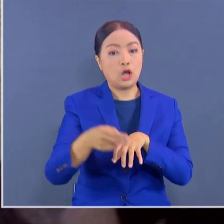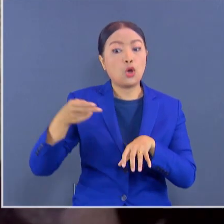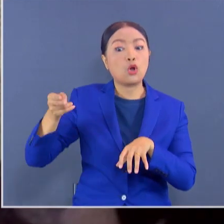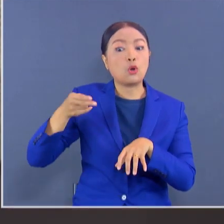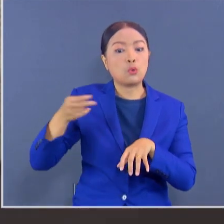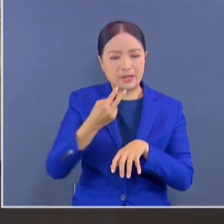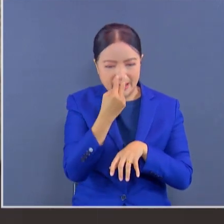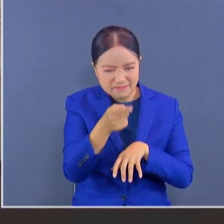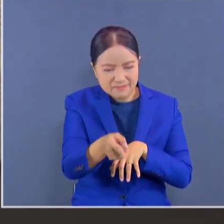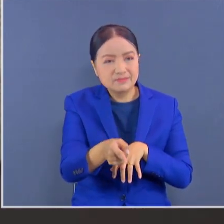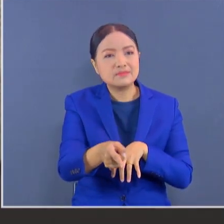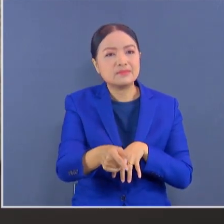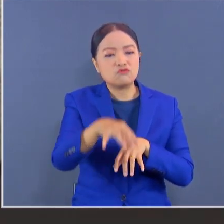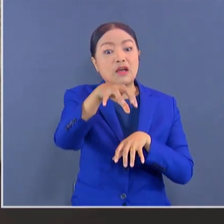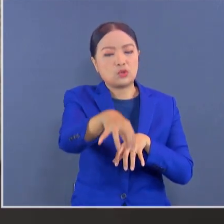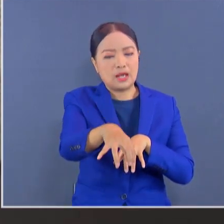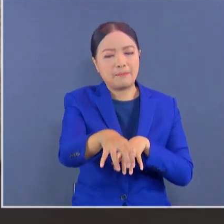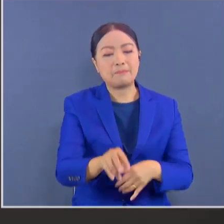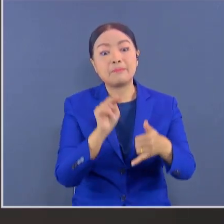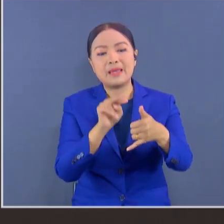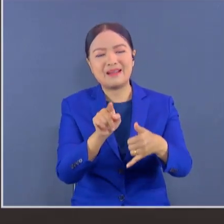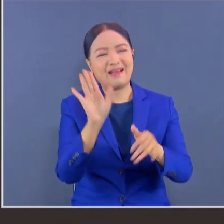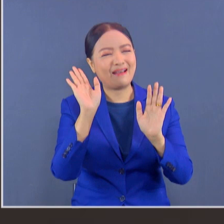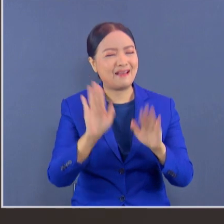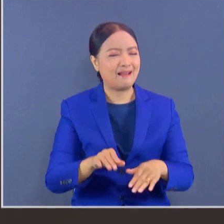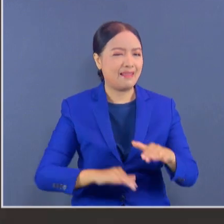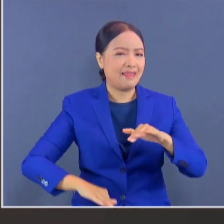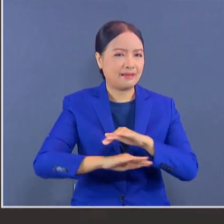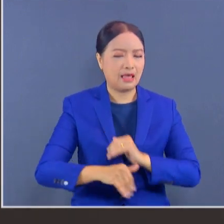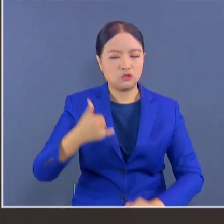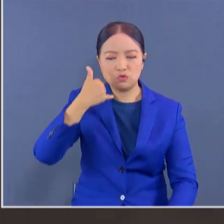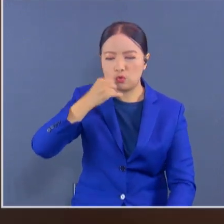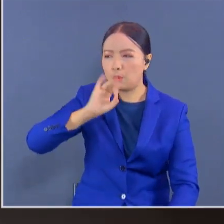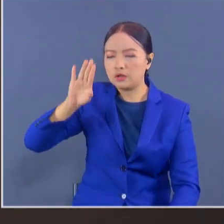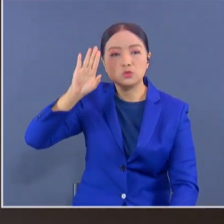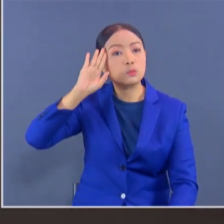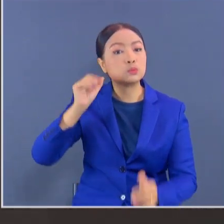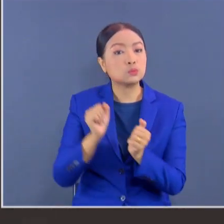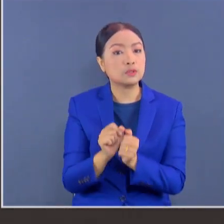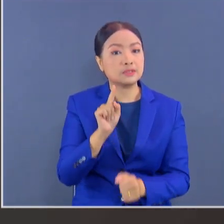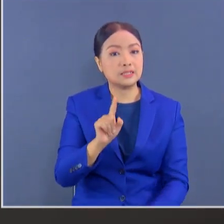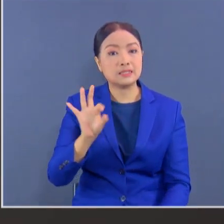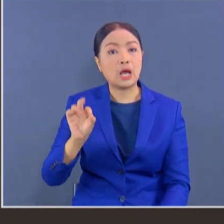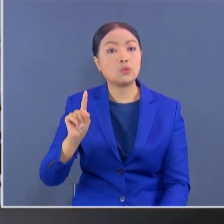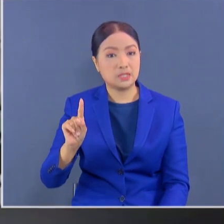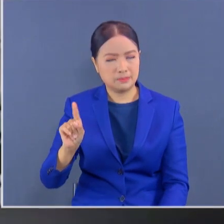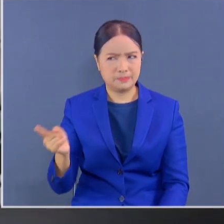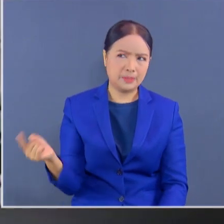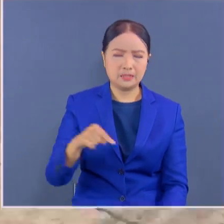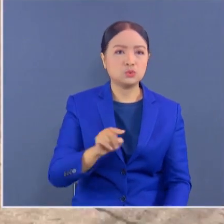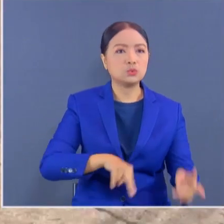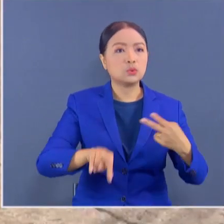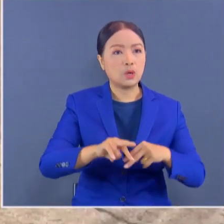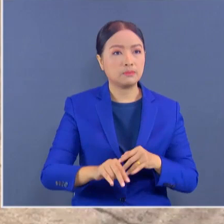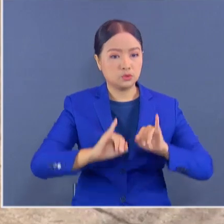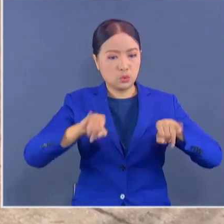นี้นี่คือหลักฐานชิ้นดีแจ้งสายตรวจ191เข้ามาตรวจสอบ ครับ เจ้าของบ้านวัย52ปีเล่าว่าเธอเนี่ย